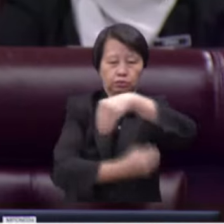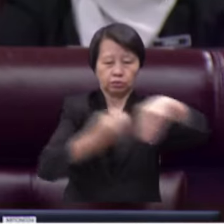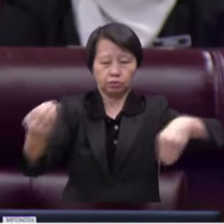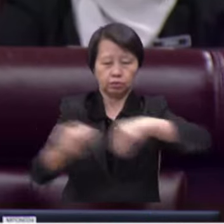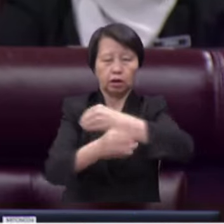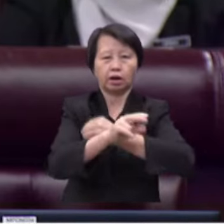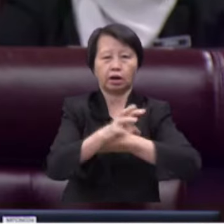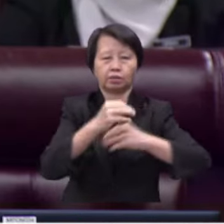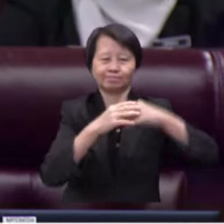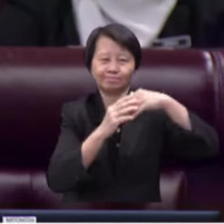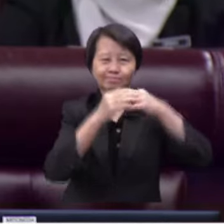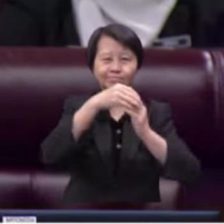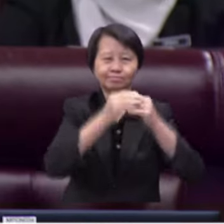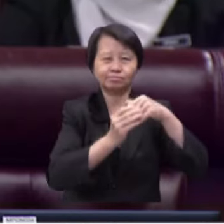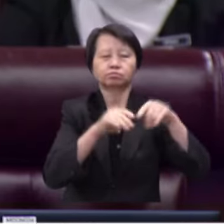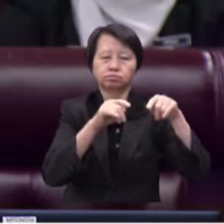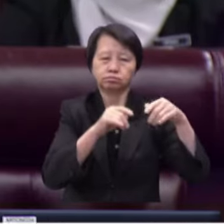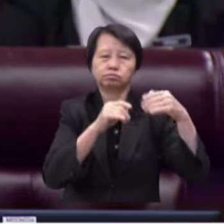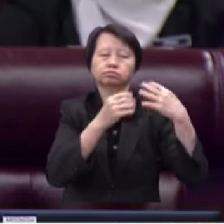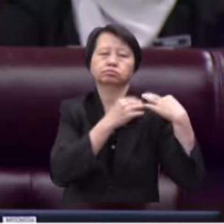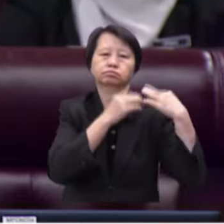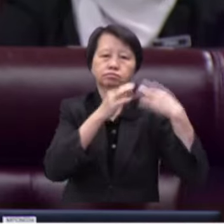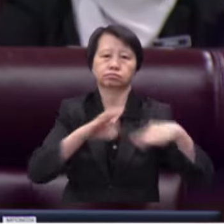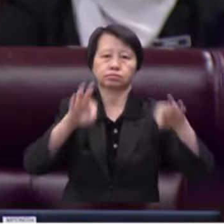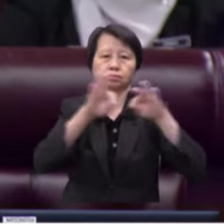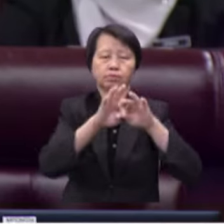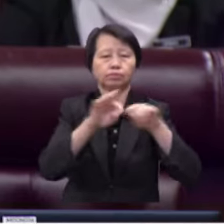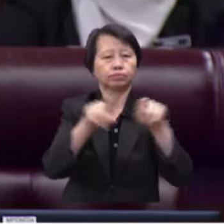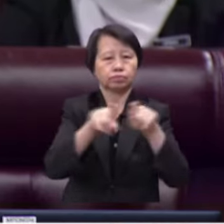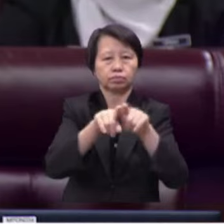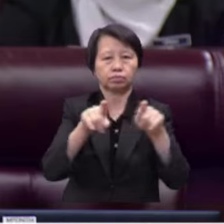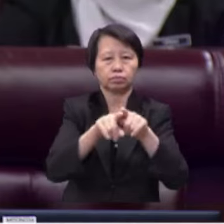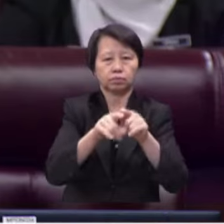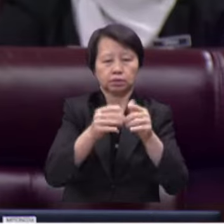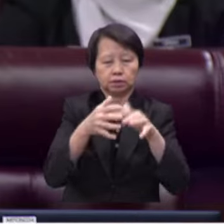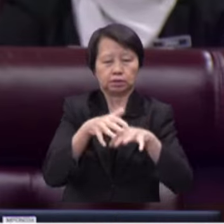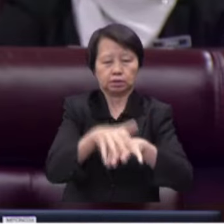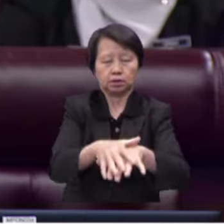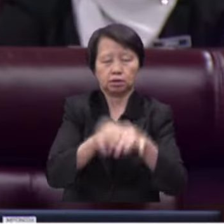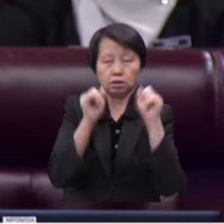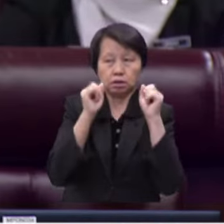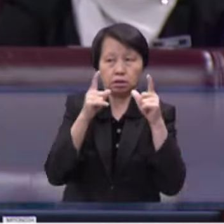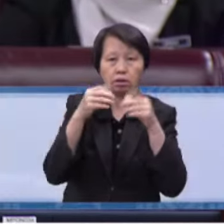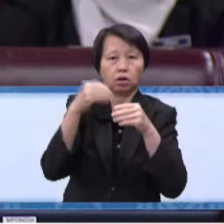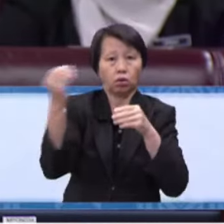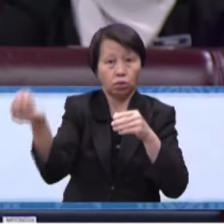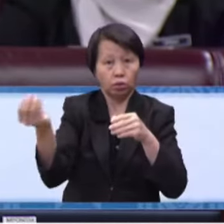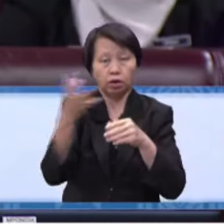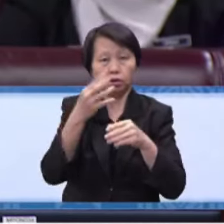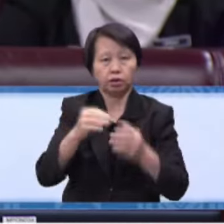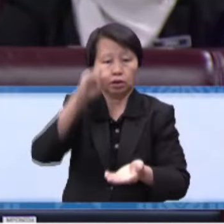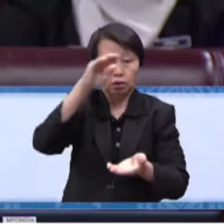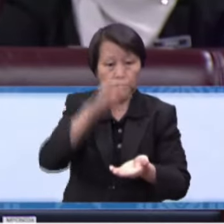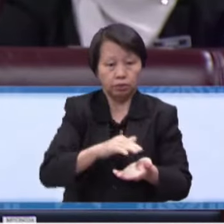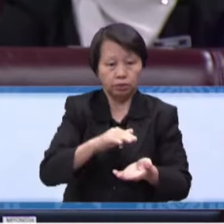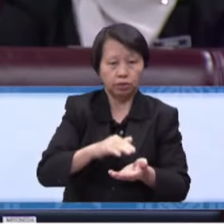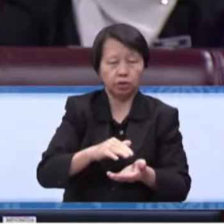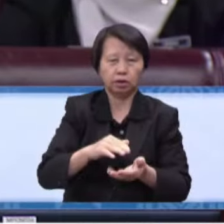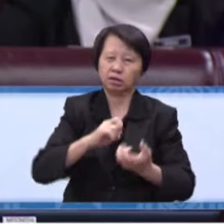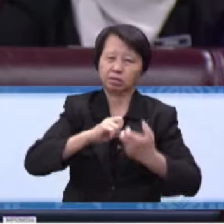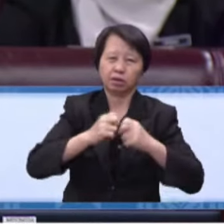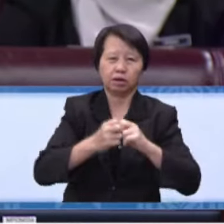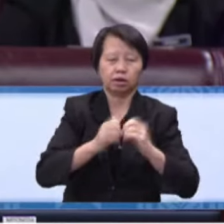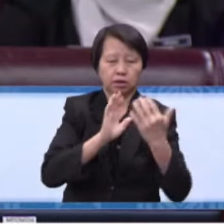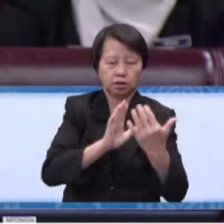Ringgit yang fleksibel memainkan peranan yang penting sebagai penyerap kejutan luaran di samping mengurangkan infak